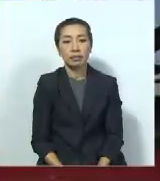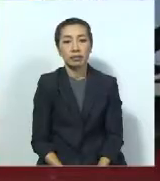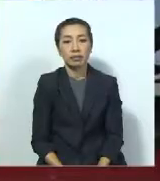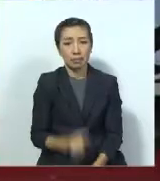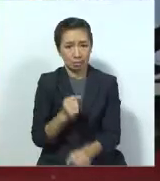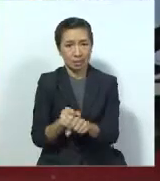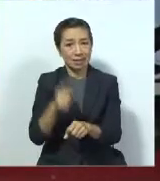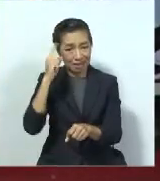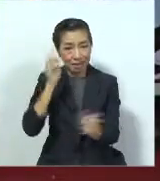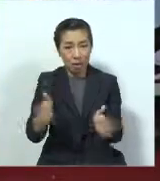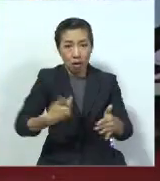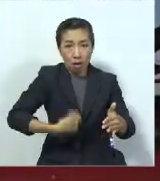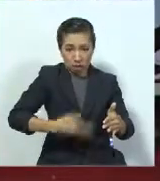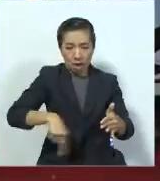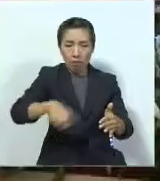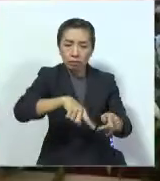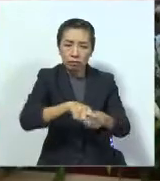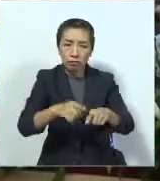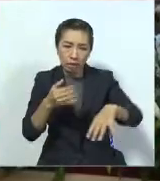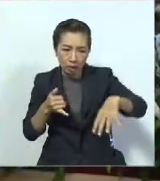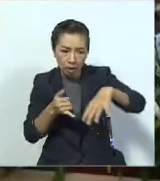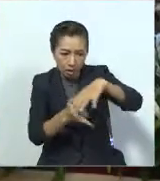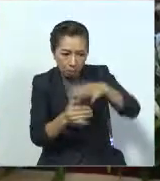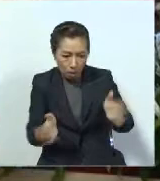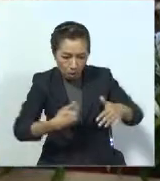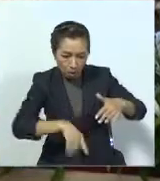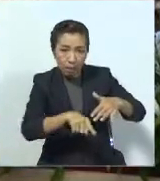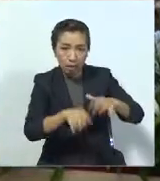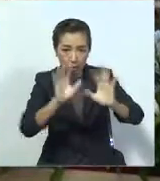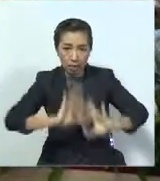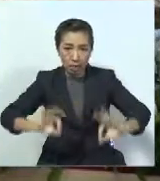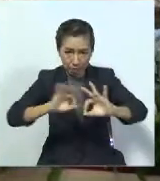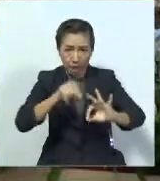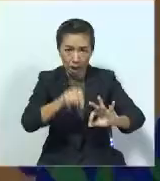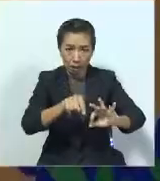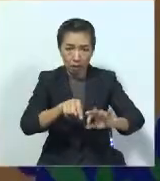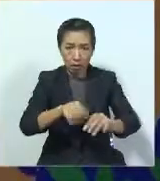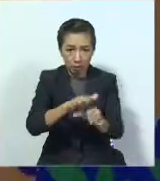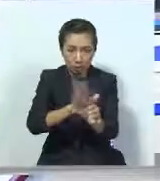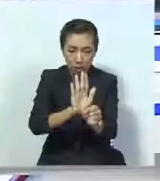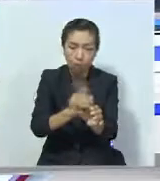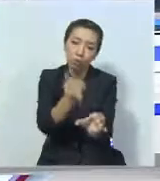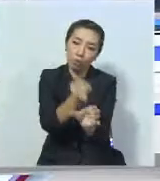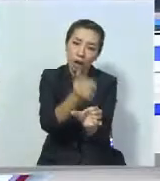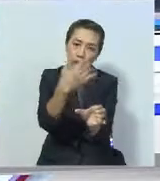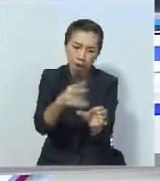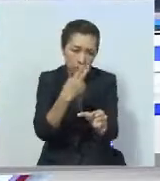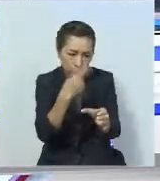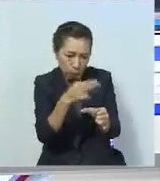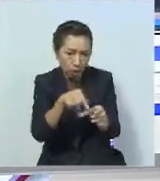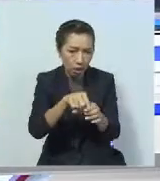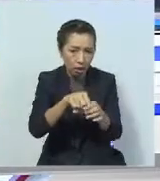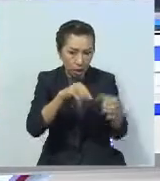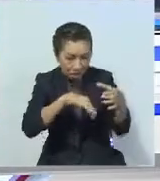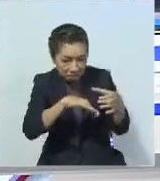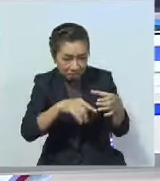ำได้ง่ายๆนะจริงๆการมีห้องน้ำใช้นอกจากตัวห้องน้ำแล้วเนี่ยเราก็เป็นส่วนสำคัญน ะ ใช้ห้องน้ำเสร็จหันไปดูนิดนึงนะคะว่าข้างหลังเ